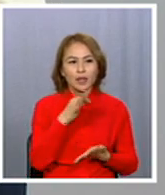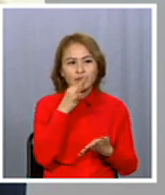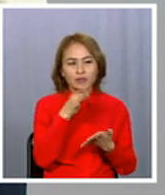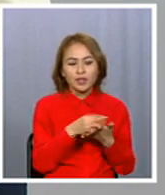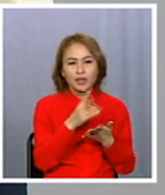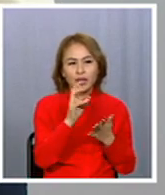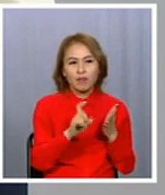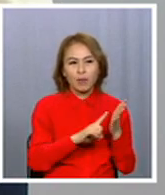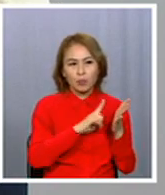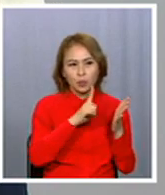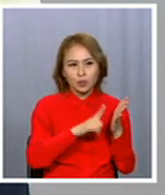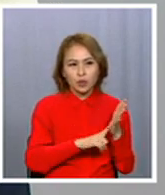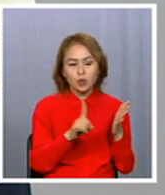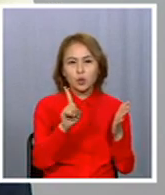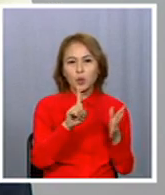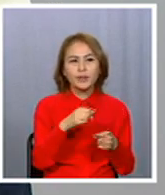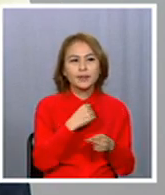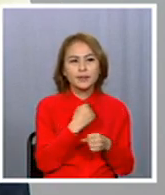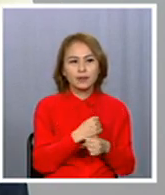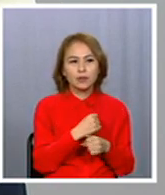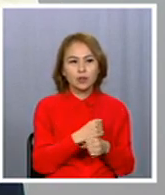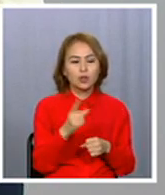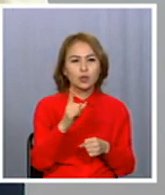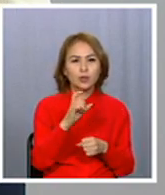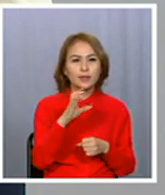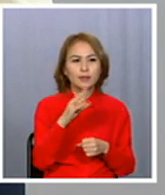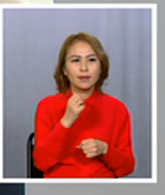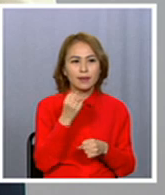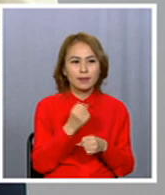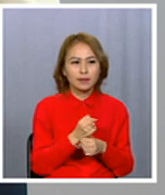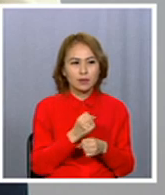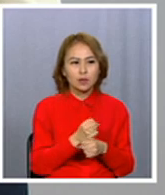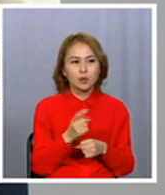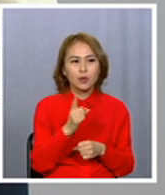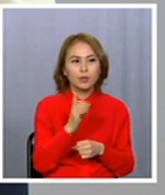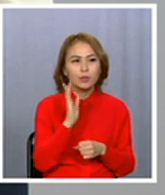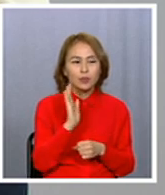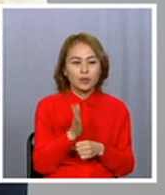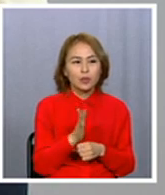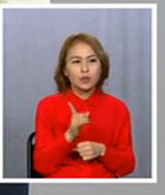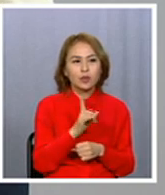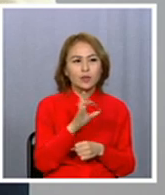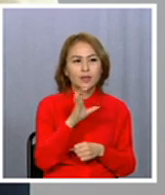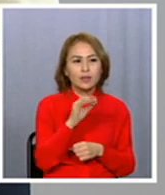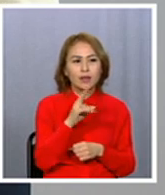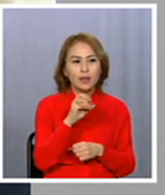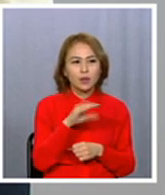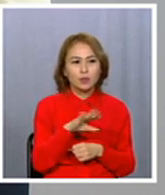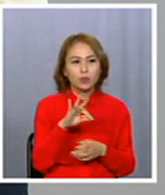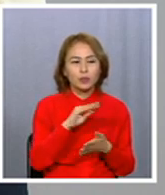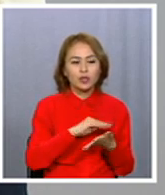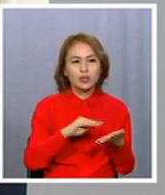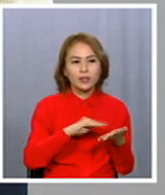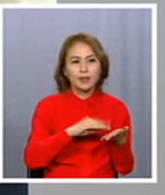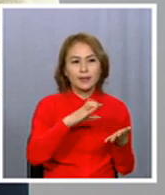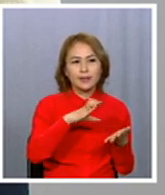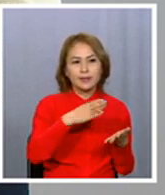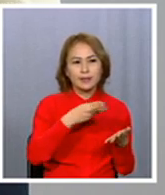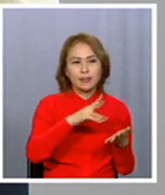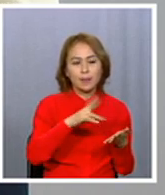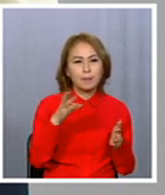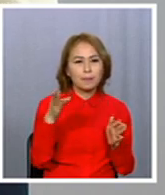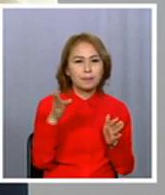отвечает на вопросы «что делает», «что сделает», «что делают», «что сделают», то пишется «ця» без